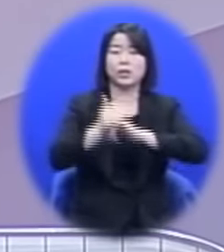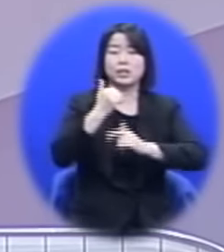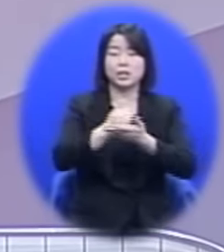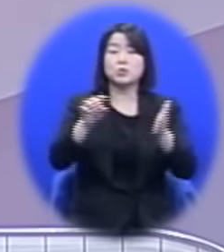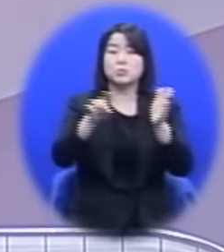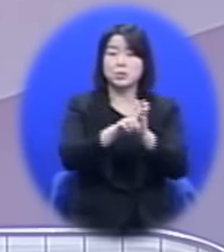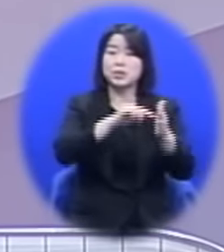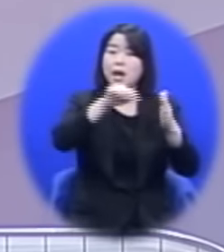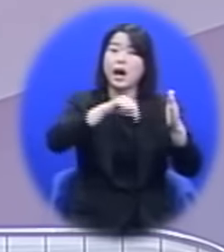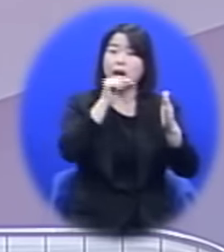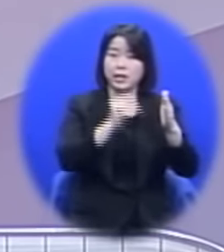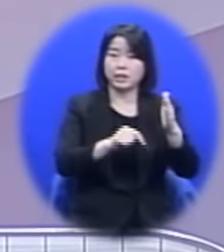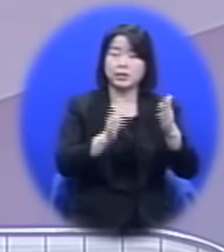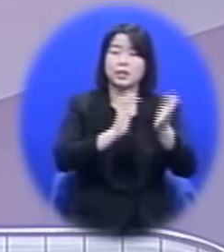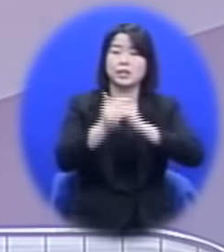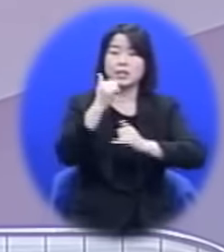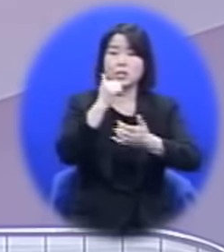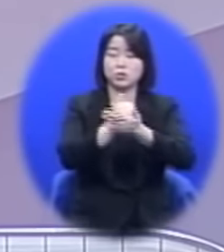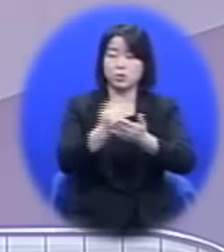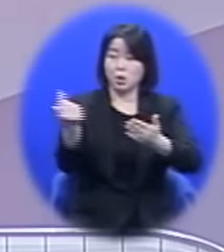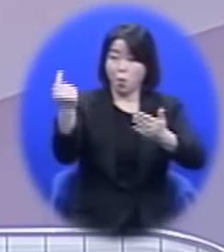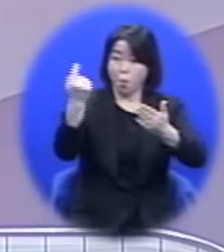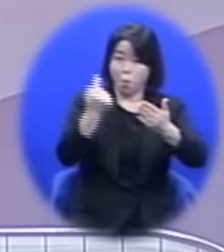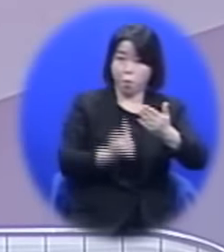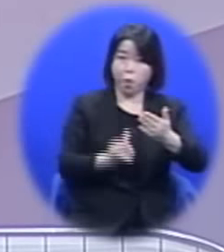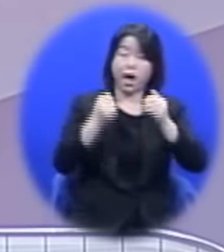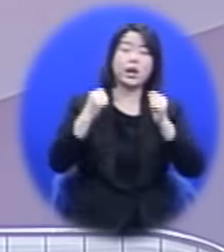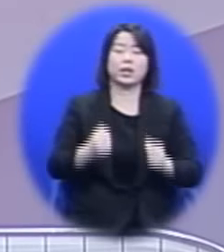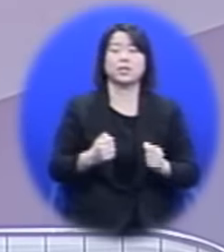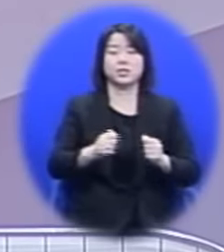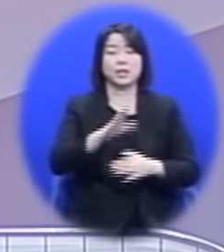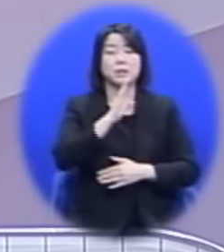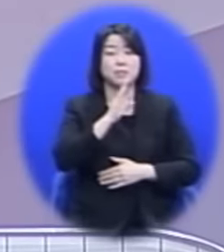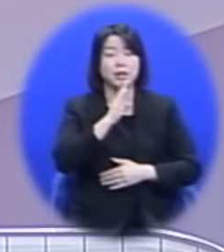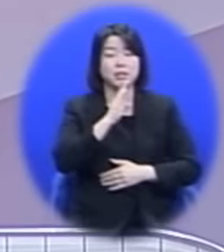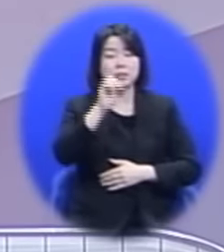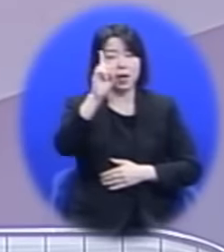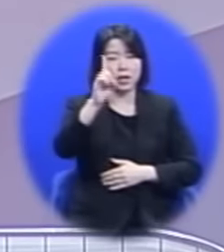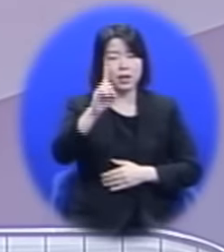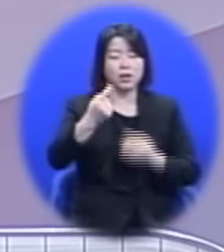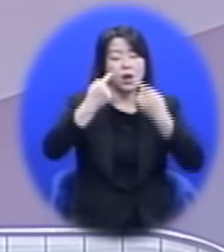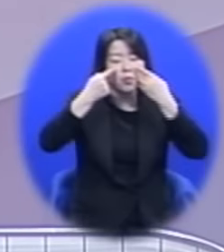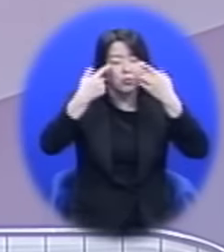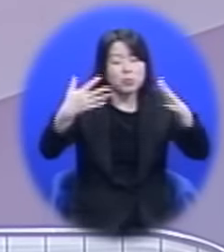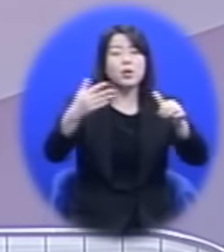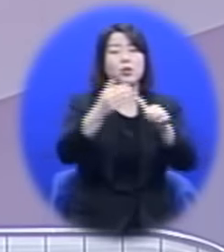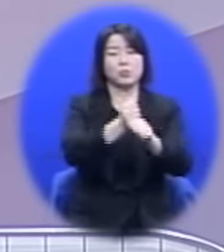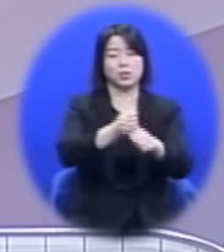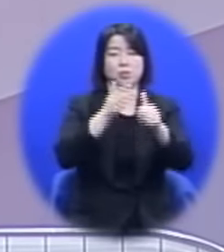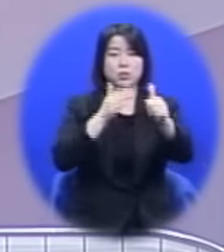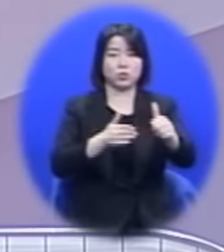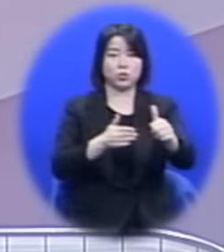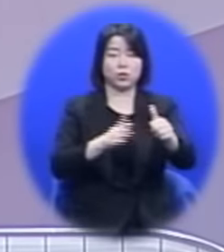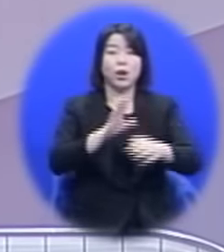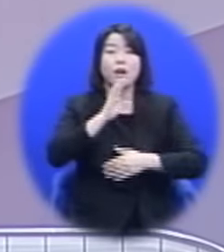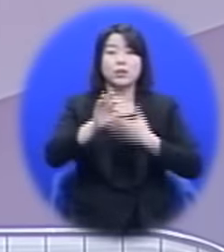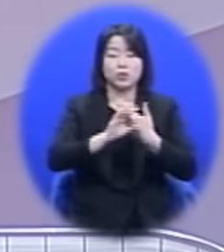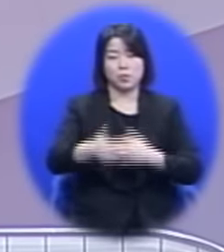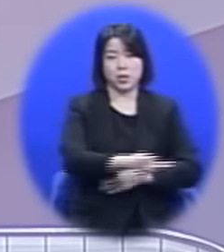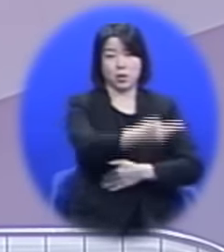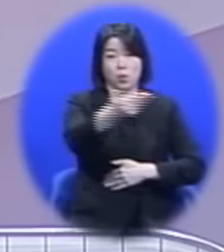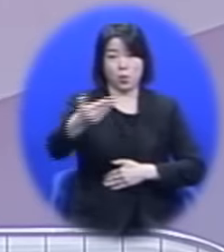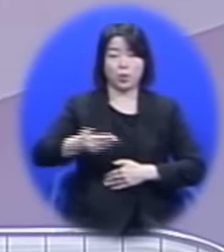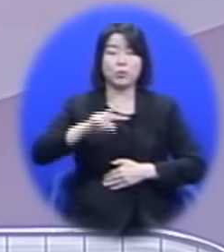사람 안에는 예수님이 들어와 계시다고 하는 사실 하나를 분명히 붙잡으세요. 그러면 여러분도